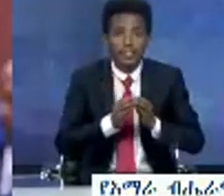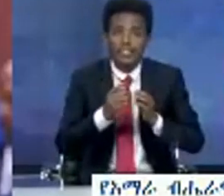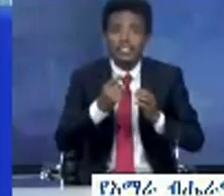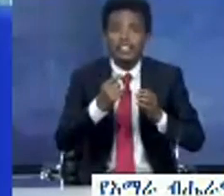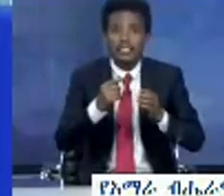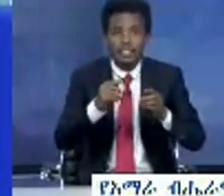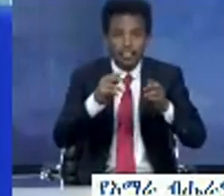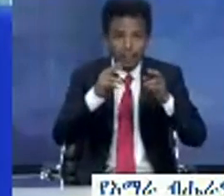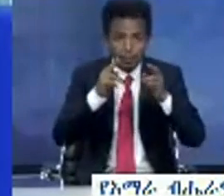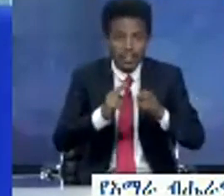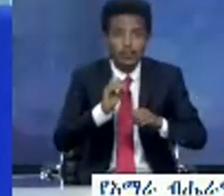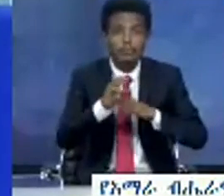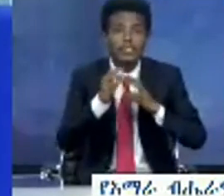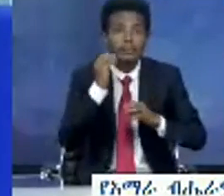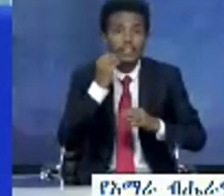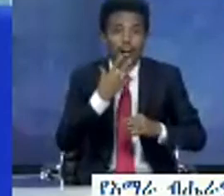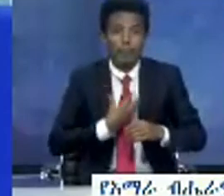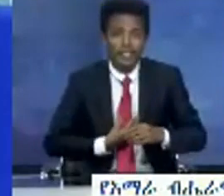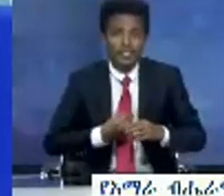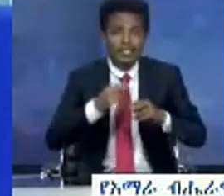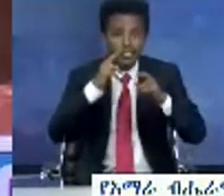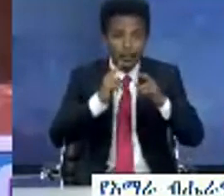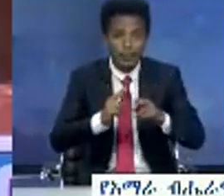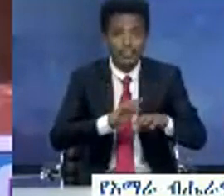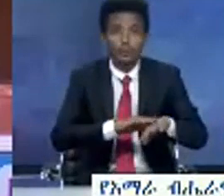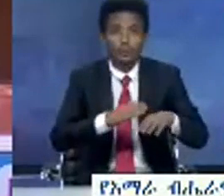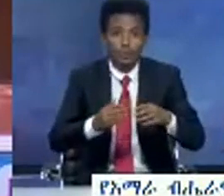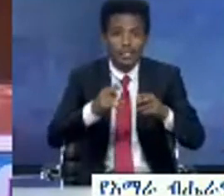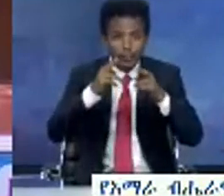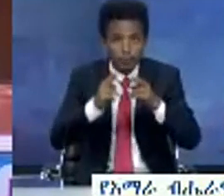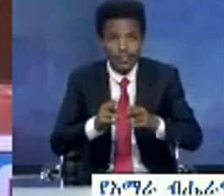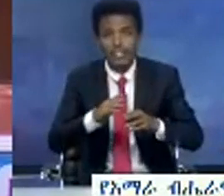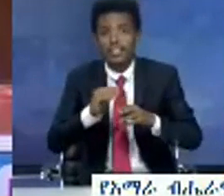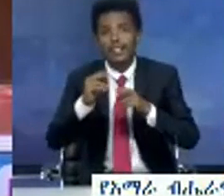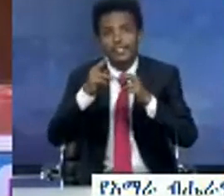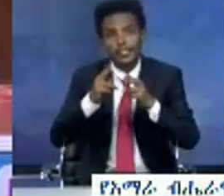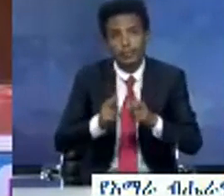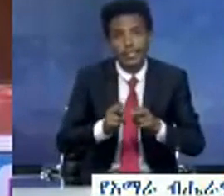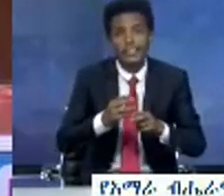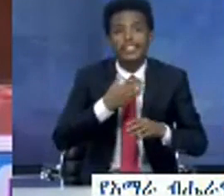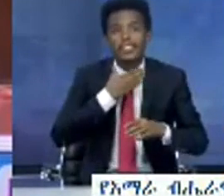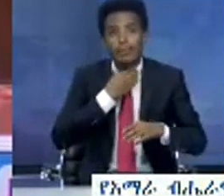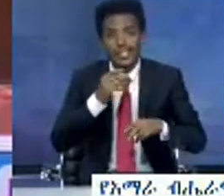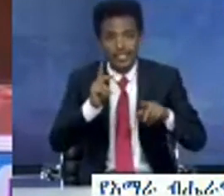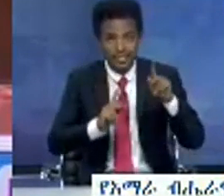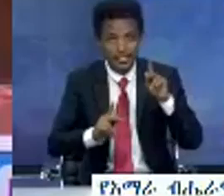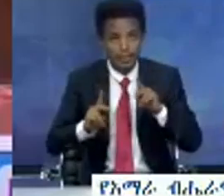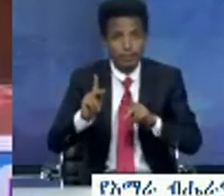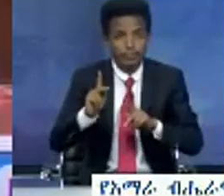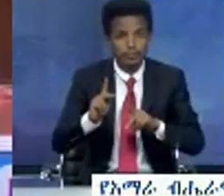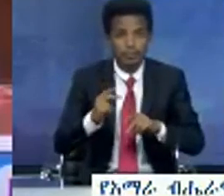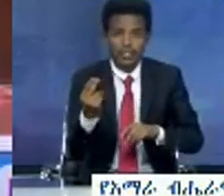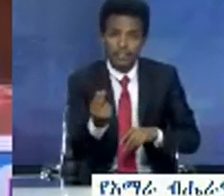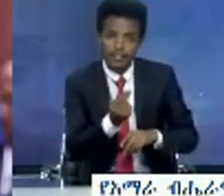ቤት አባላት፣ የተከበራችሁ እንግዶች፣ ክቡራትና ክቡራን፣ የአማራን ህዝብ መብት፣